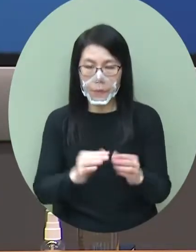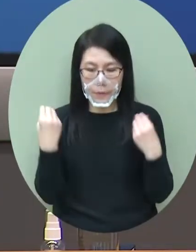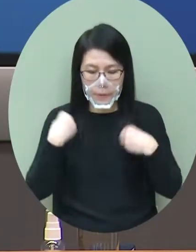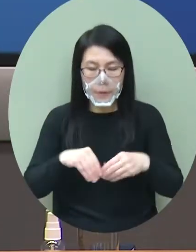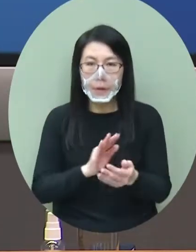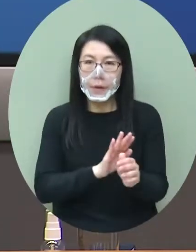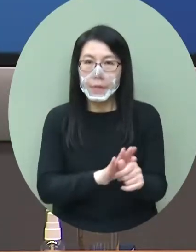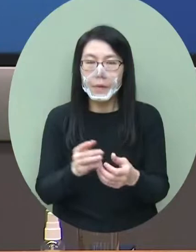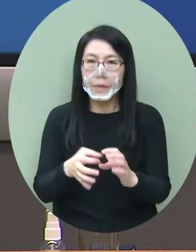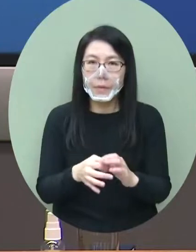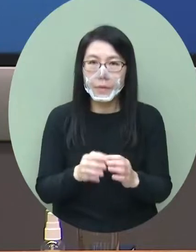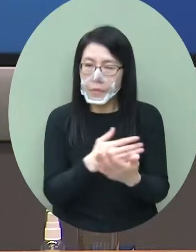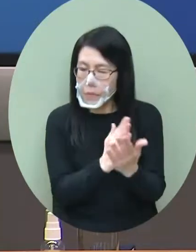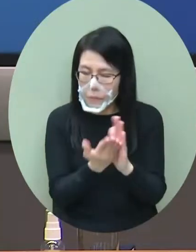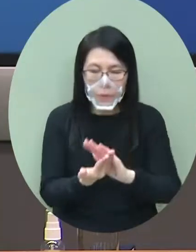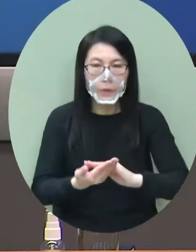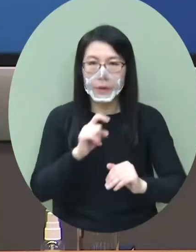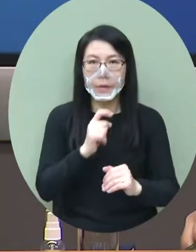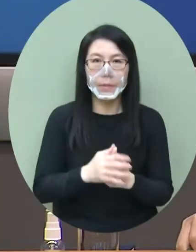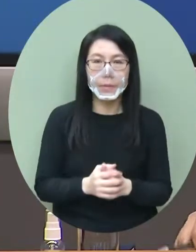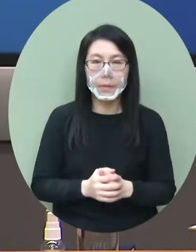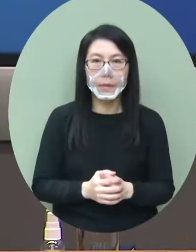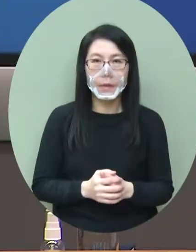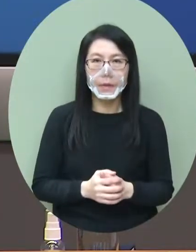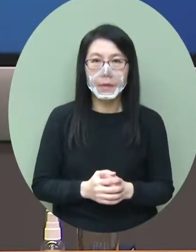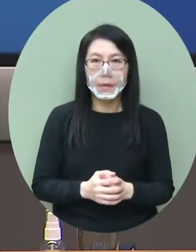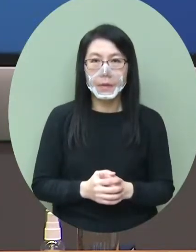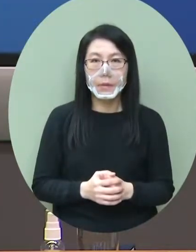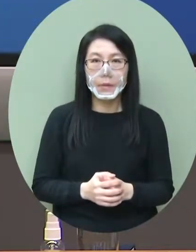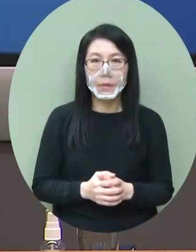有防疫的物资，还有抗疫防疫的物资。